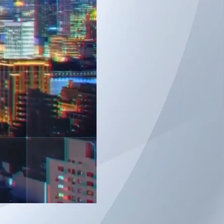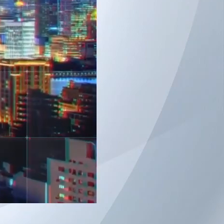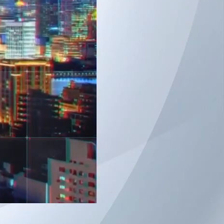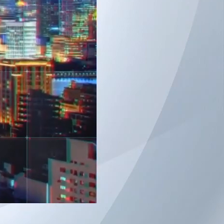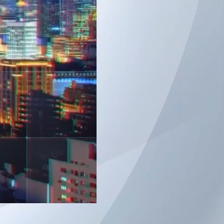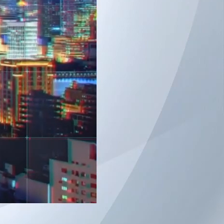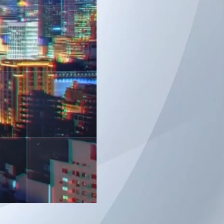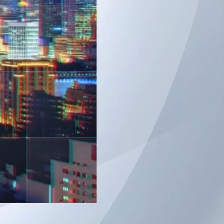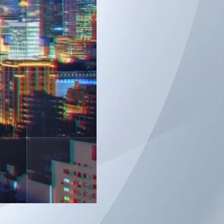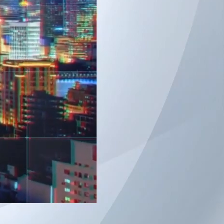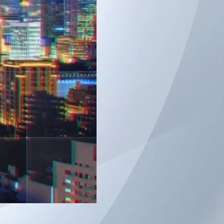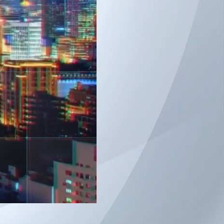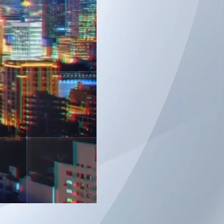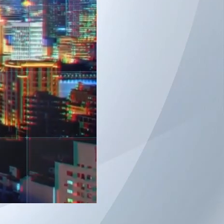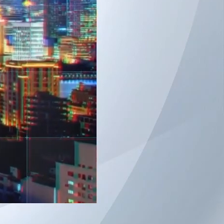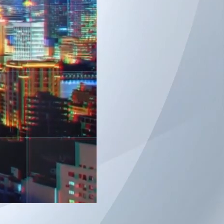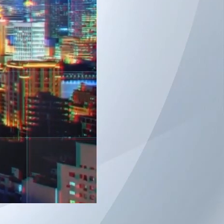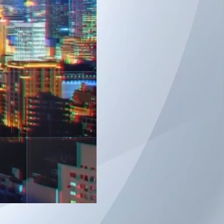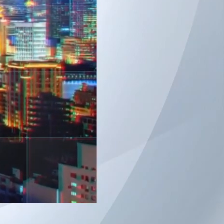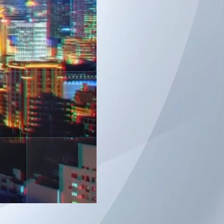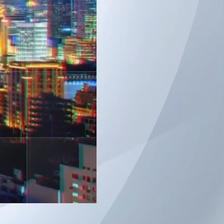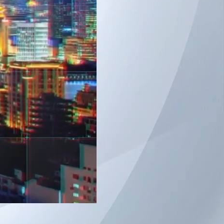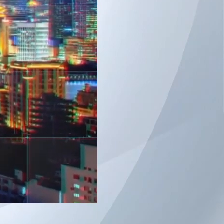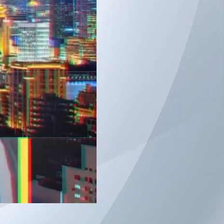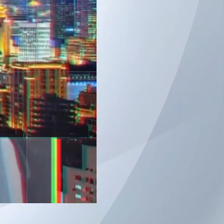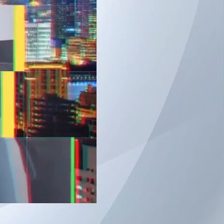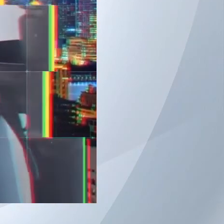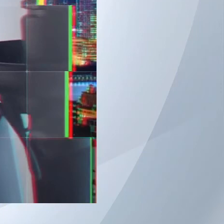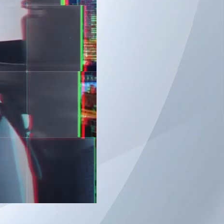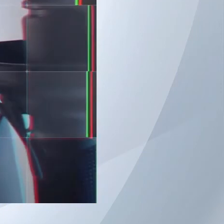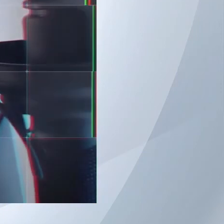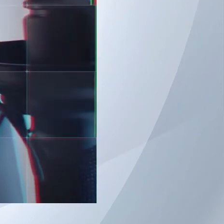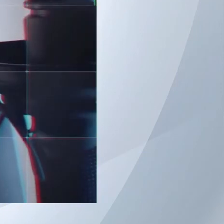好， Desde 我是 España. 胡浩，来自中国上海。